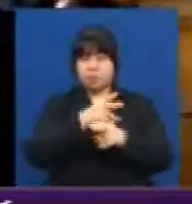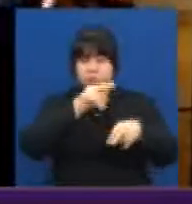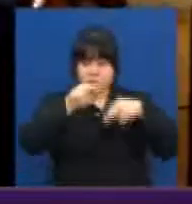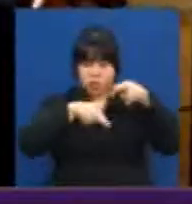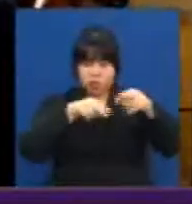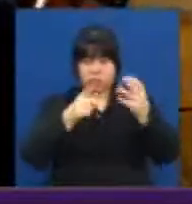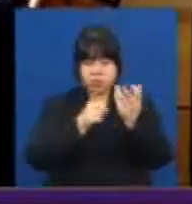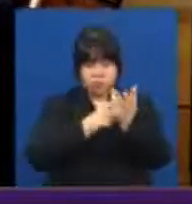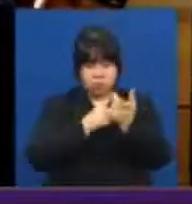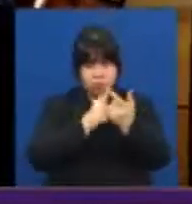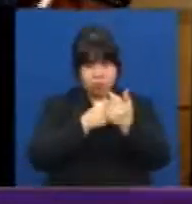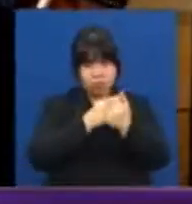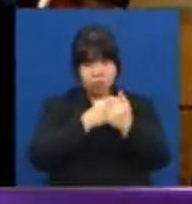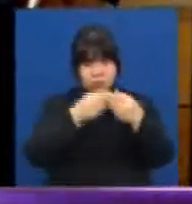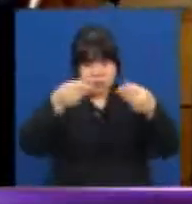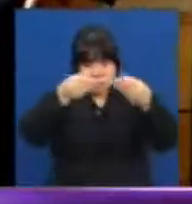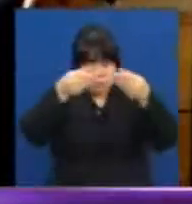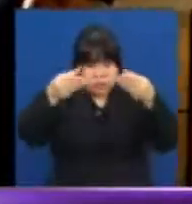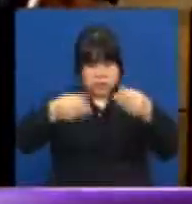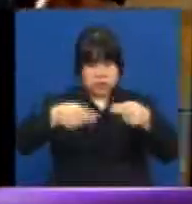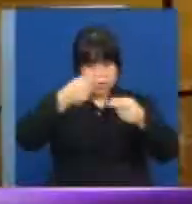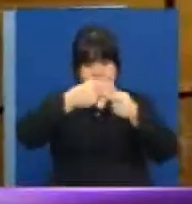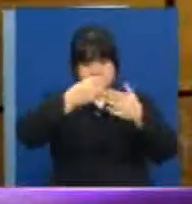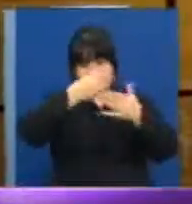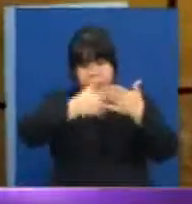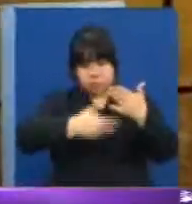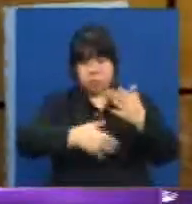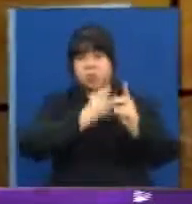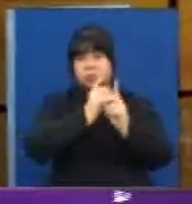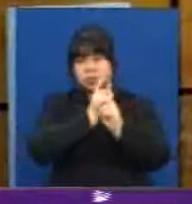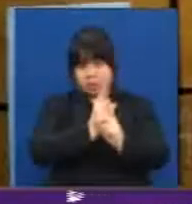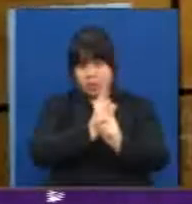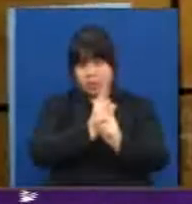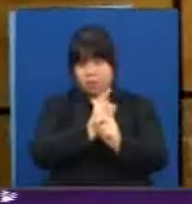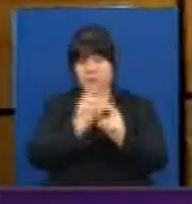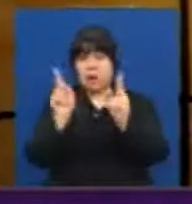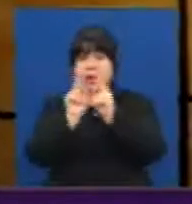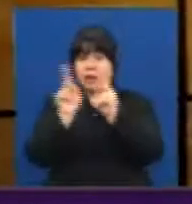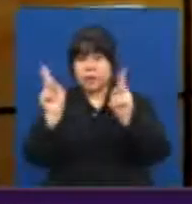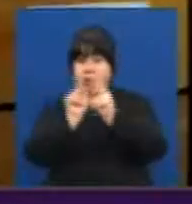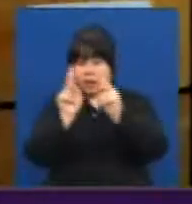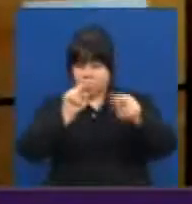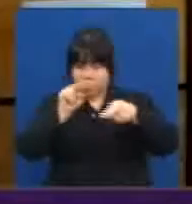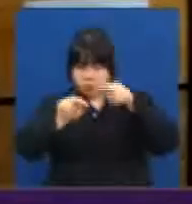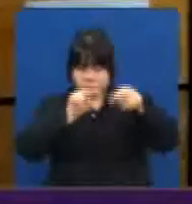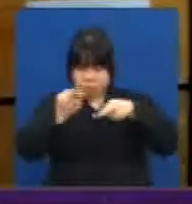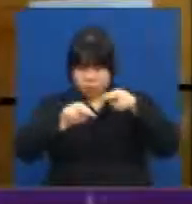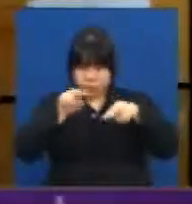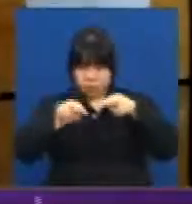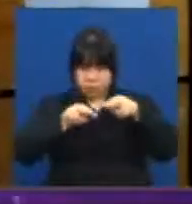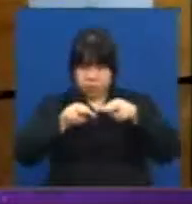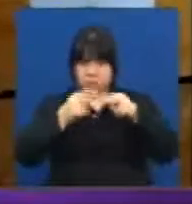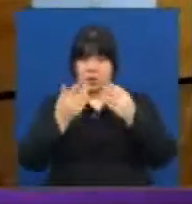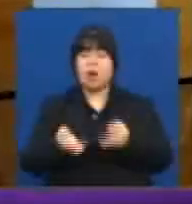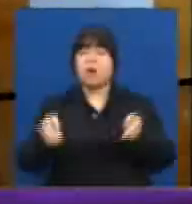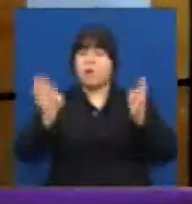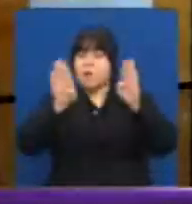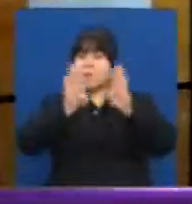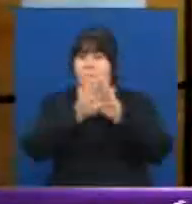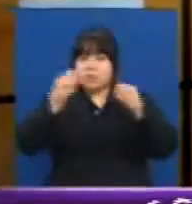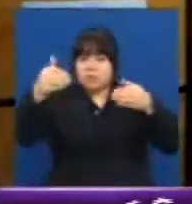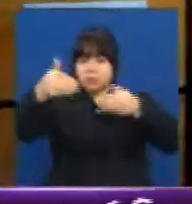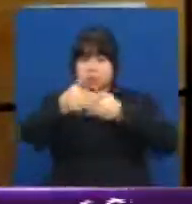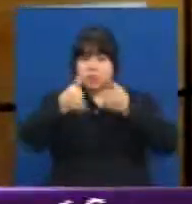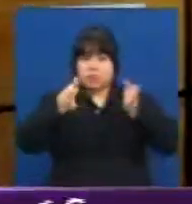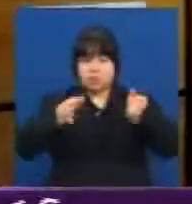นับให้ตรงกับบัญชีรายชื่อก่อนที่จะให้คณะกรรมการตรวจนับจำนวนรับรองแล้วก็ปิดผนึกบรรจุอาวุธ